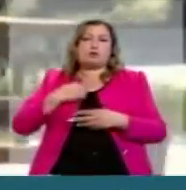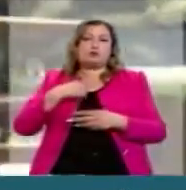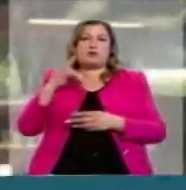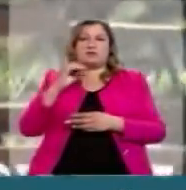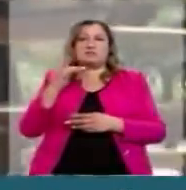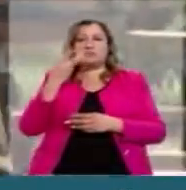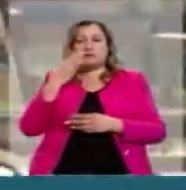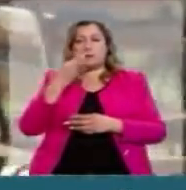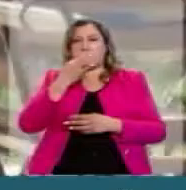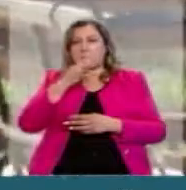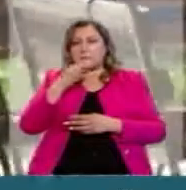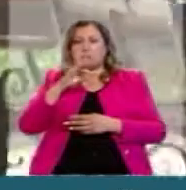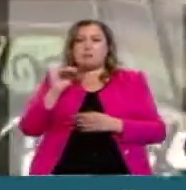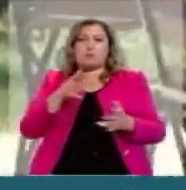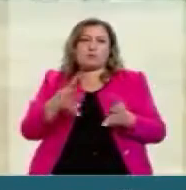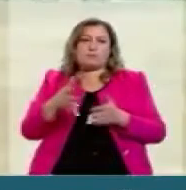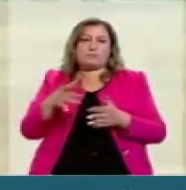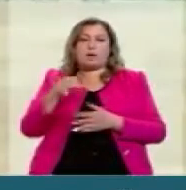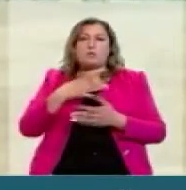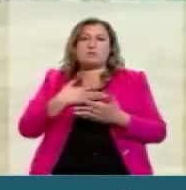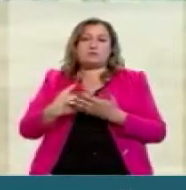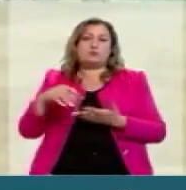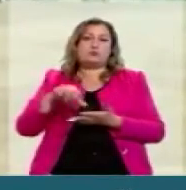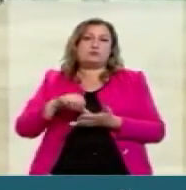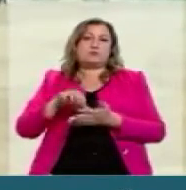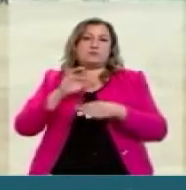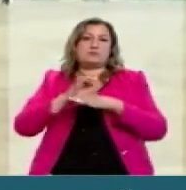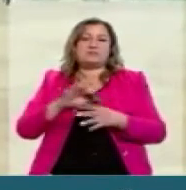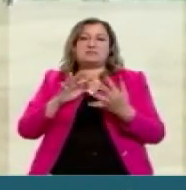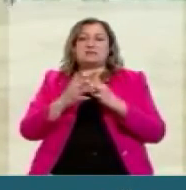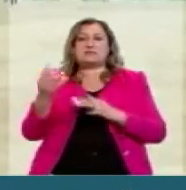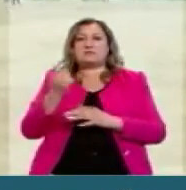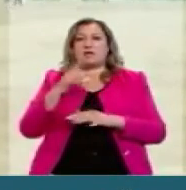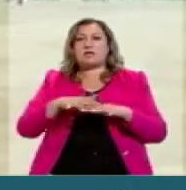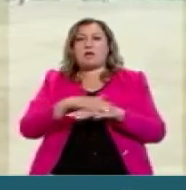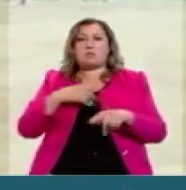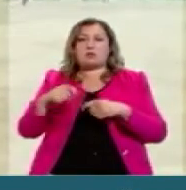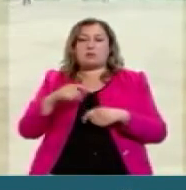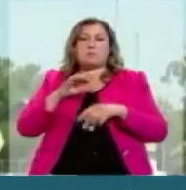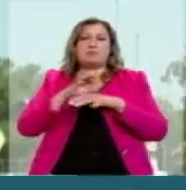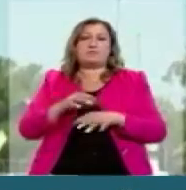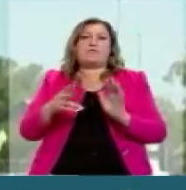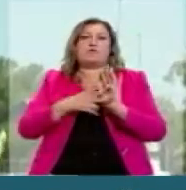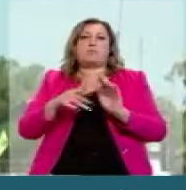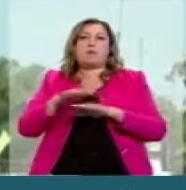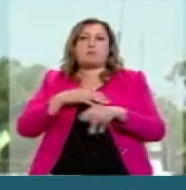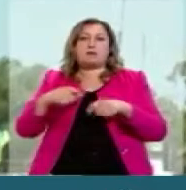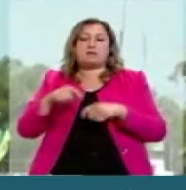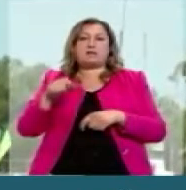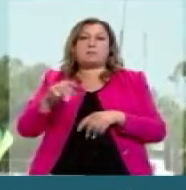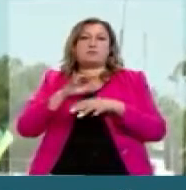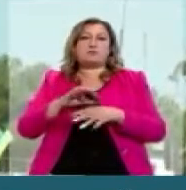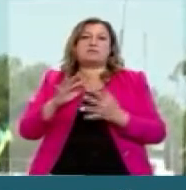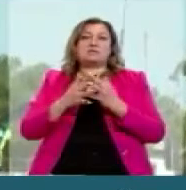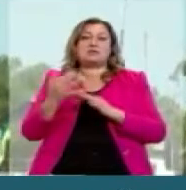риса, сахара, подсолнечного масла и муки. Район активно участвует в проведении сельскохозяйственных ярмарок. Проведено 8 ярмарок, на которых